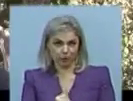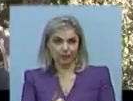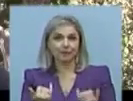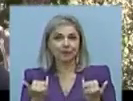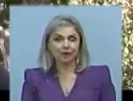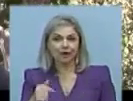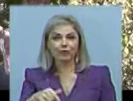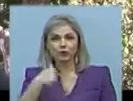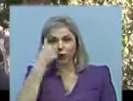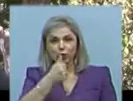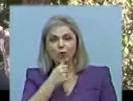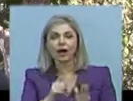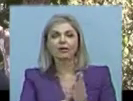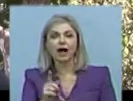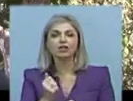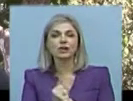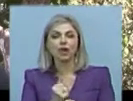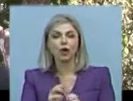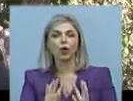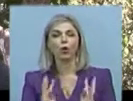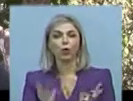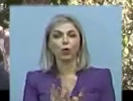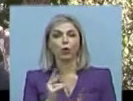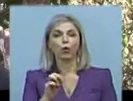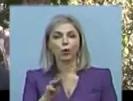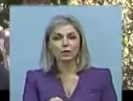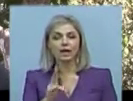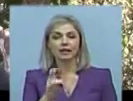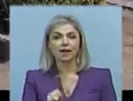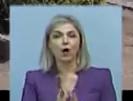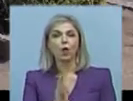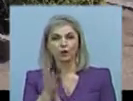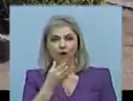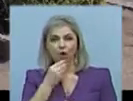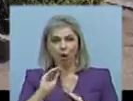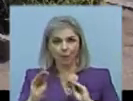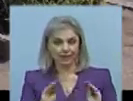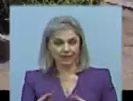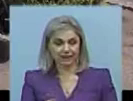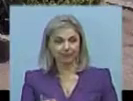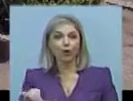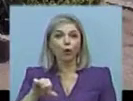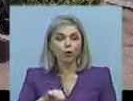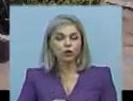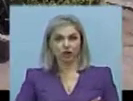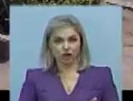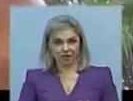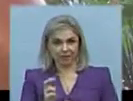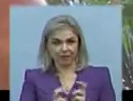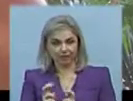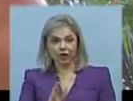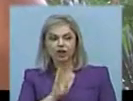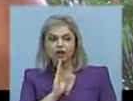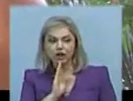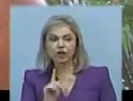році почали формувати кусти на вже рослинні композиції. Участь беруть і приватні підприємства. Ірина